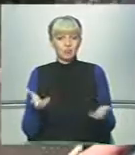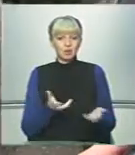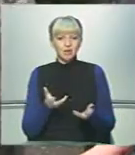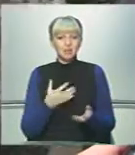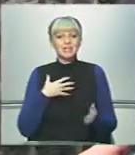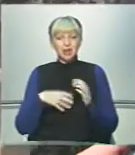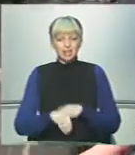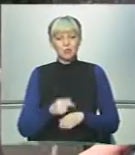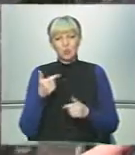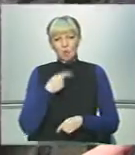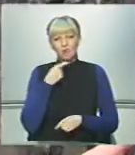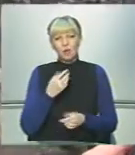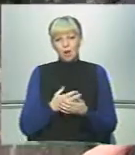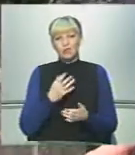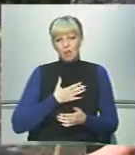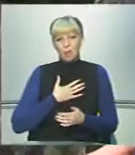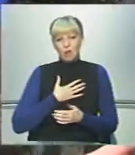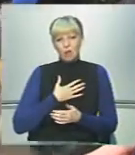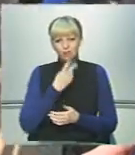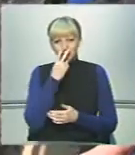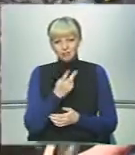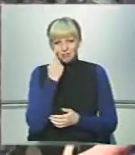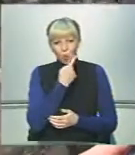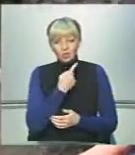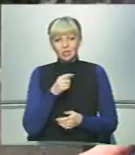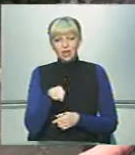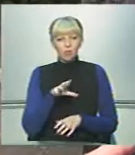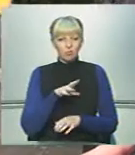які загинули, грубо кажучи, майже на моїх очах. Тобто там було,